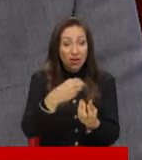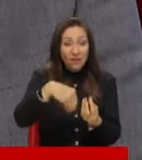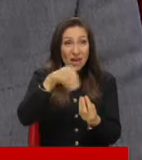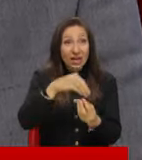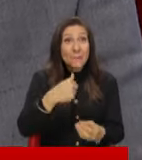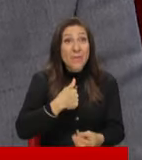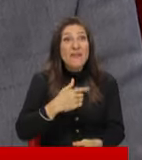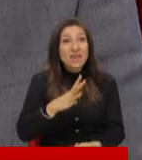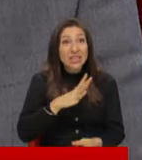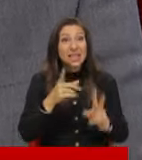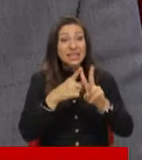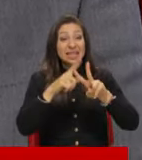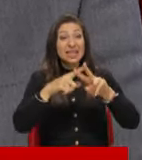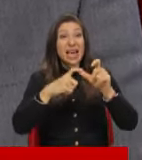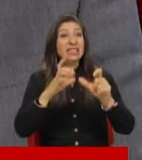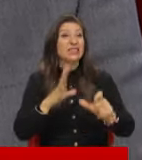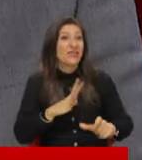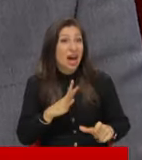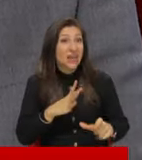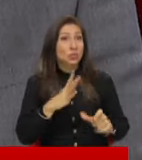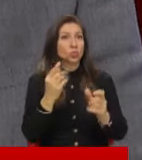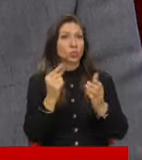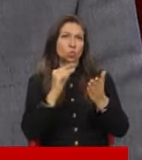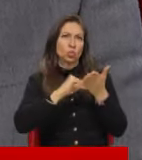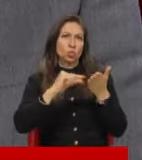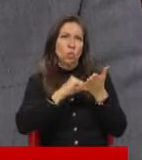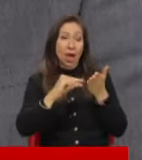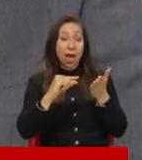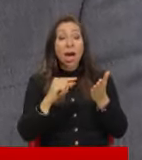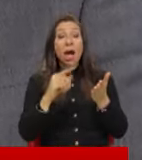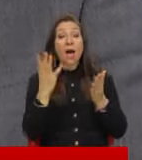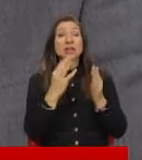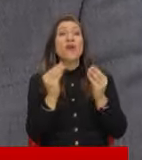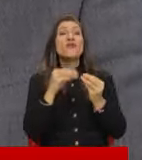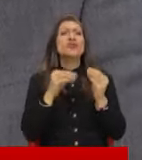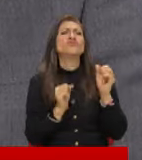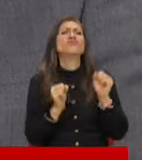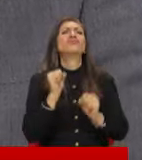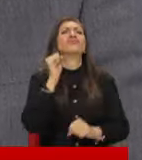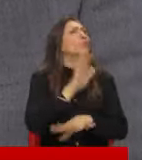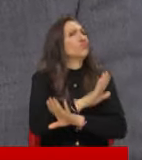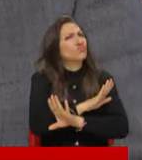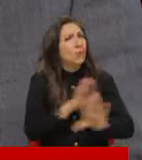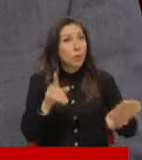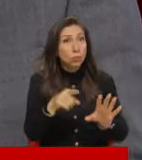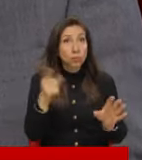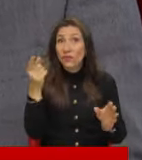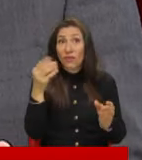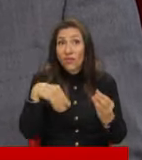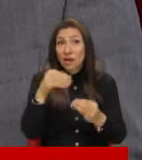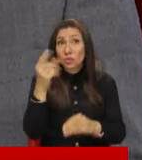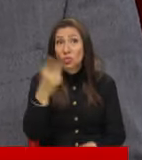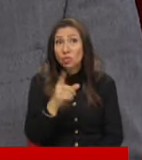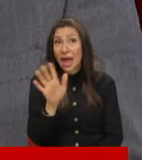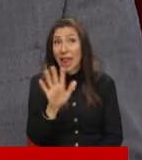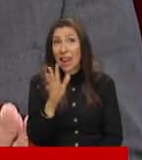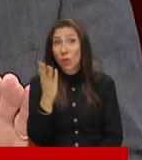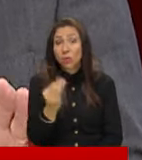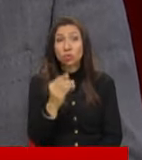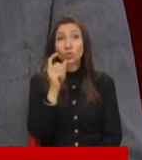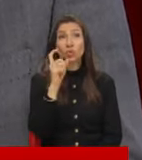ben varsam ortada Nas var faiz asla yükselmeyecek diyen Sayın Erdoğan bugün faizi % getirdi